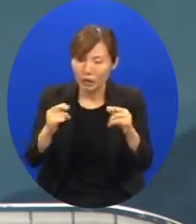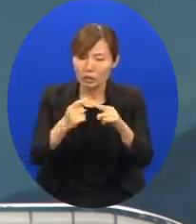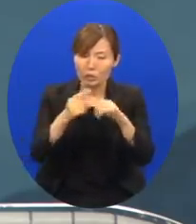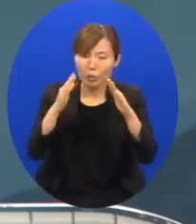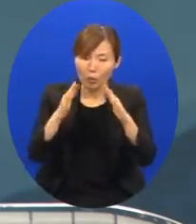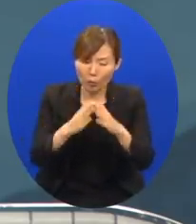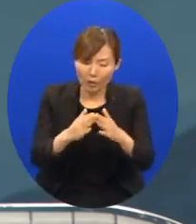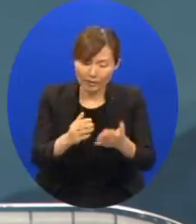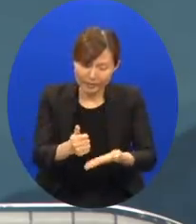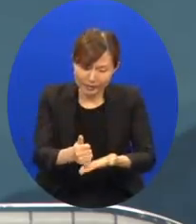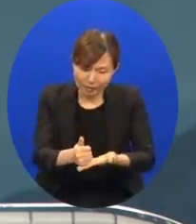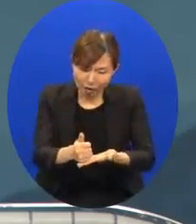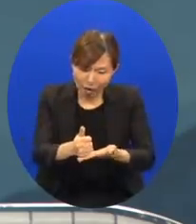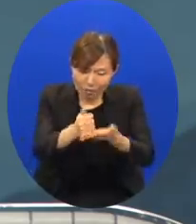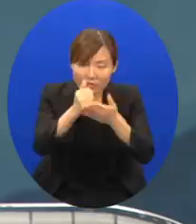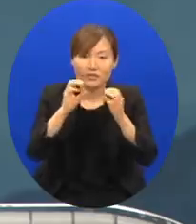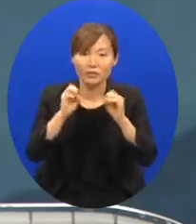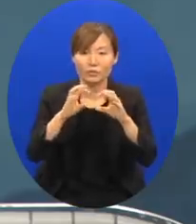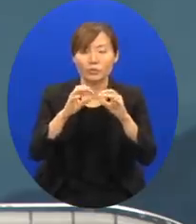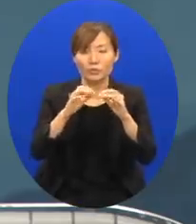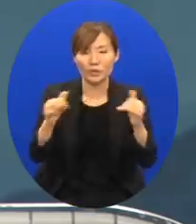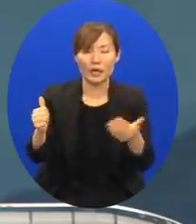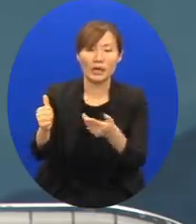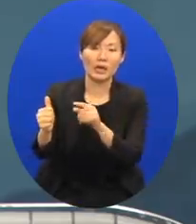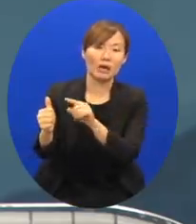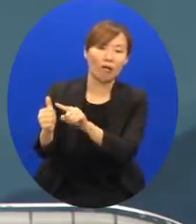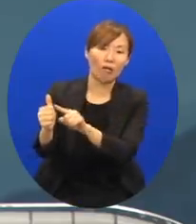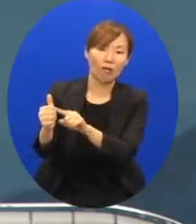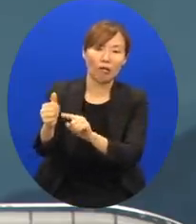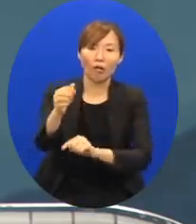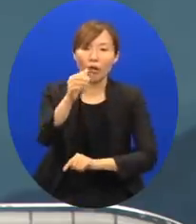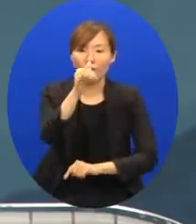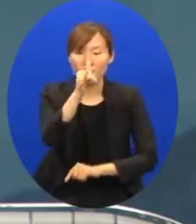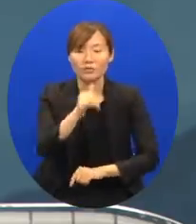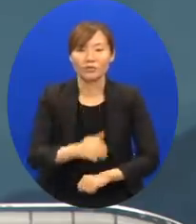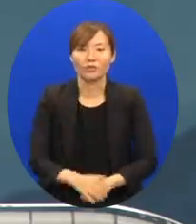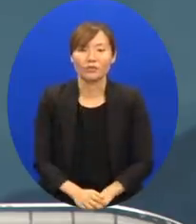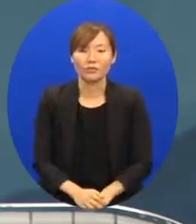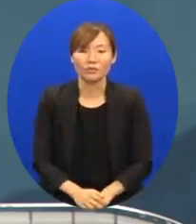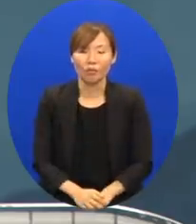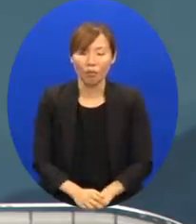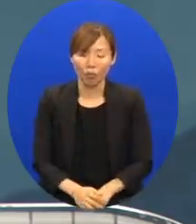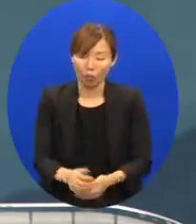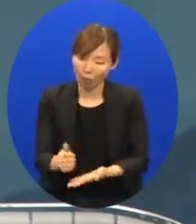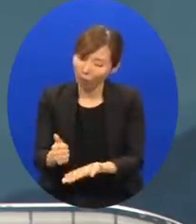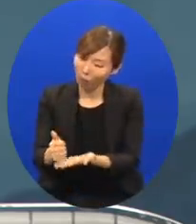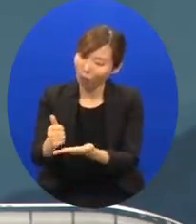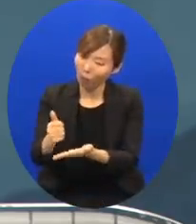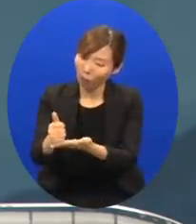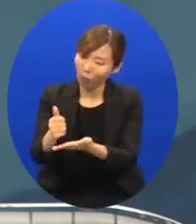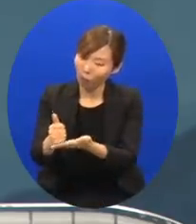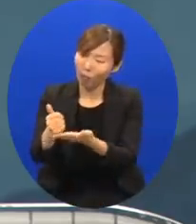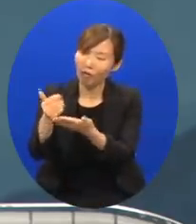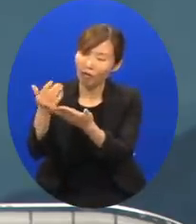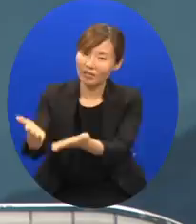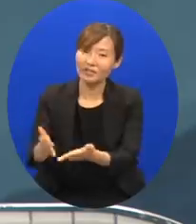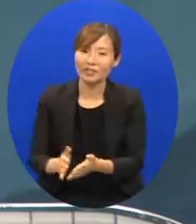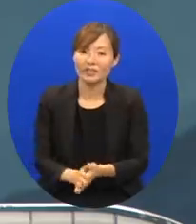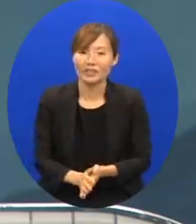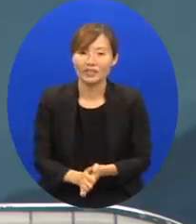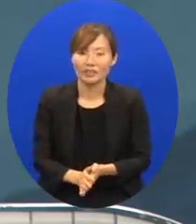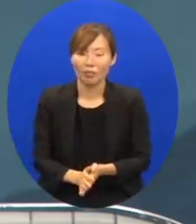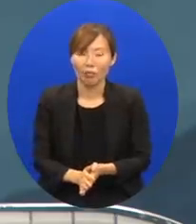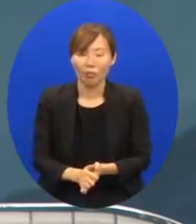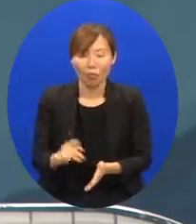부흥시키고 있다는 것 참 기특한 전도사님 니다 그렇게 생각을 했었는데 어느날 저를 상담 할게 있다고